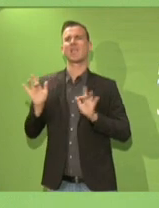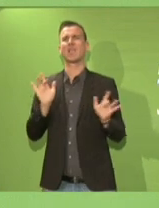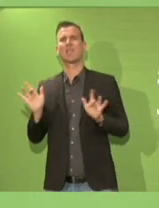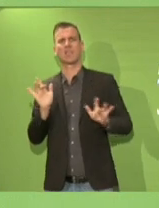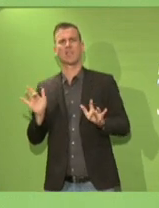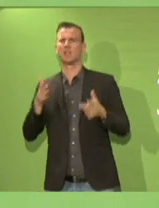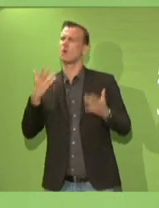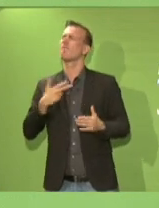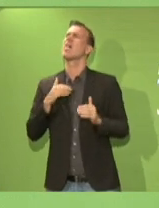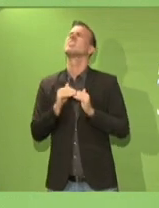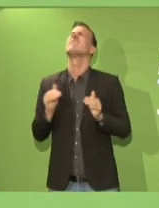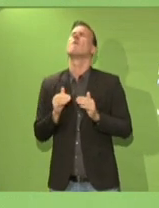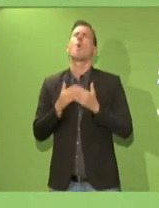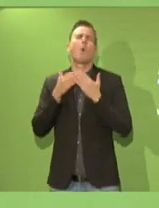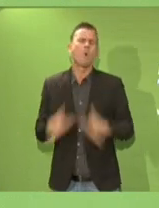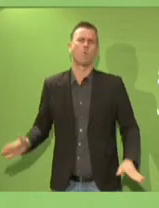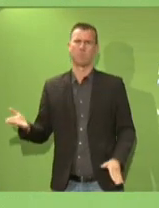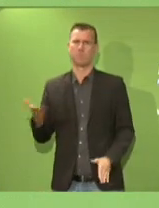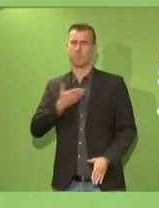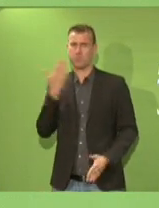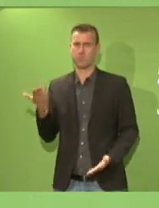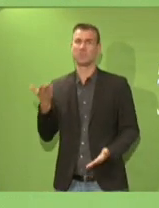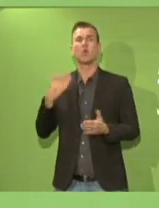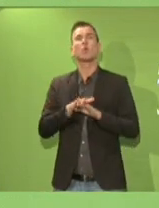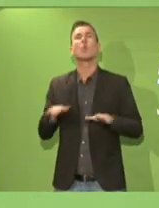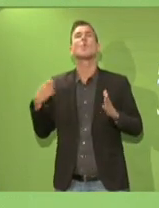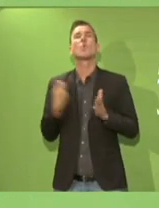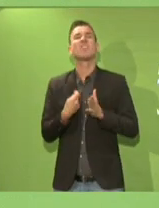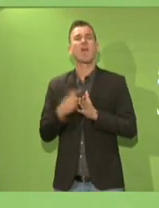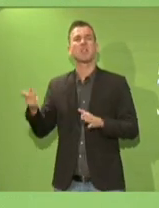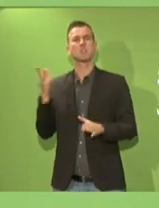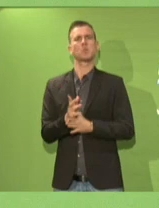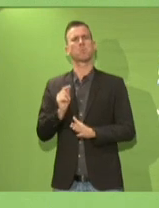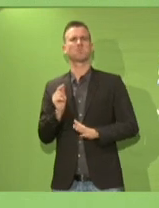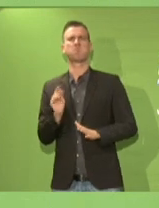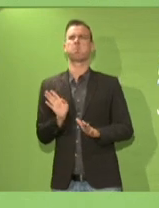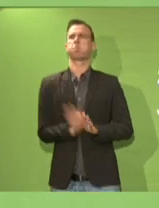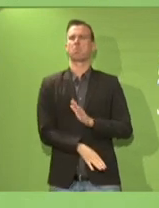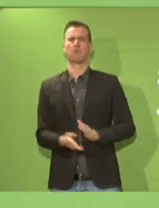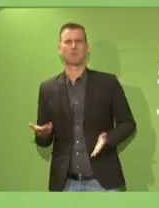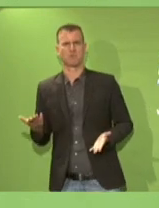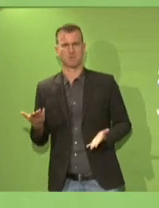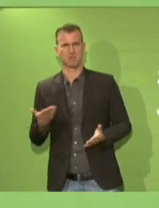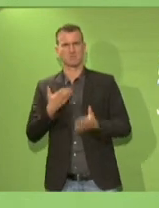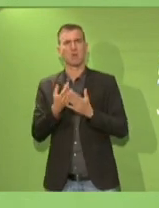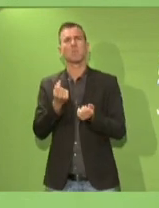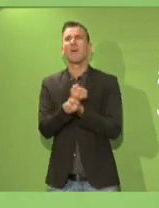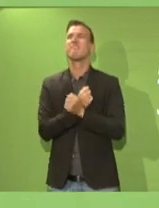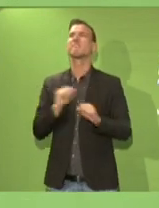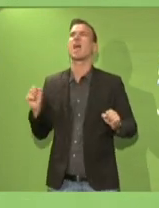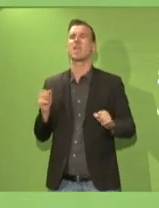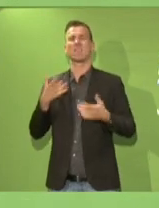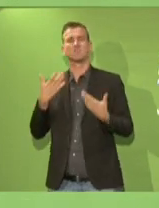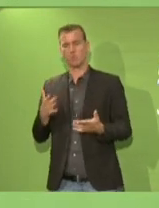war niveaulos. Merkel hat gleich zwei Grundwerte in Frage gestellt, über Bord geworfen, die Freizügigkeit